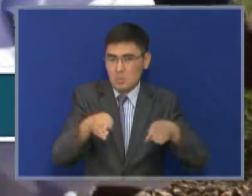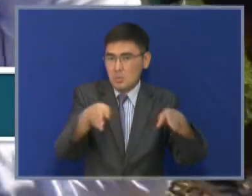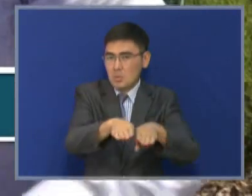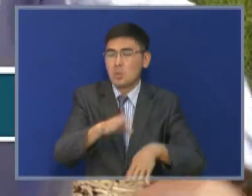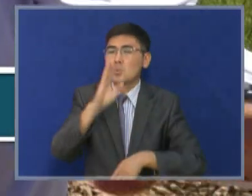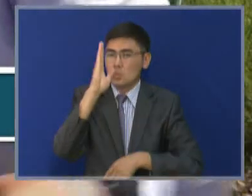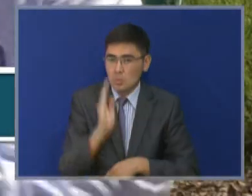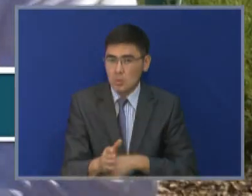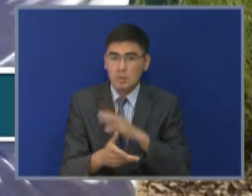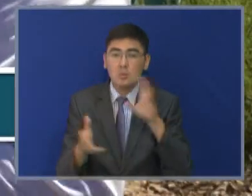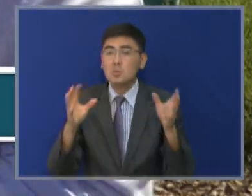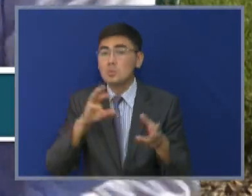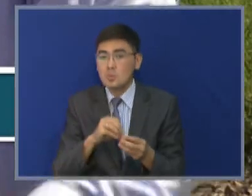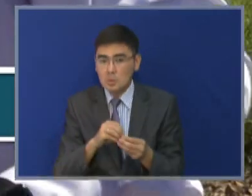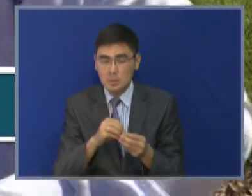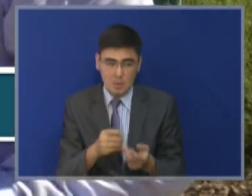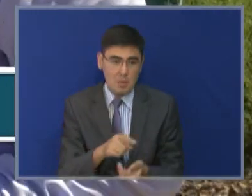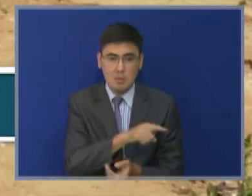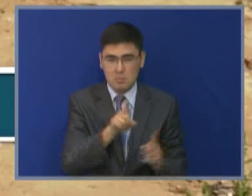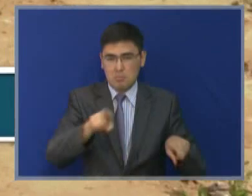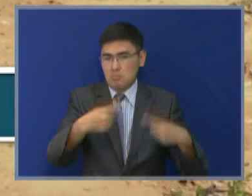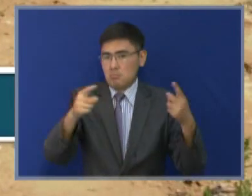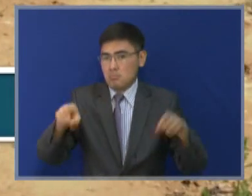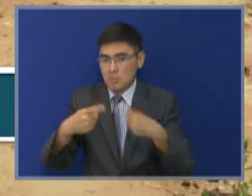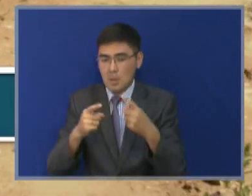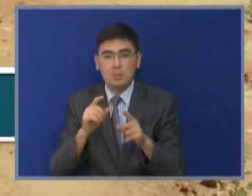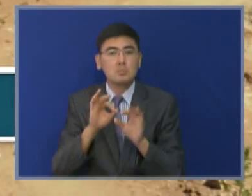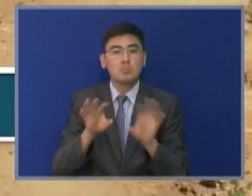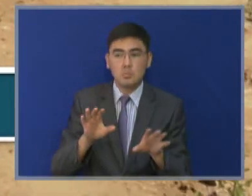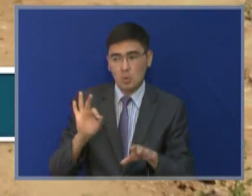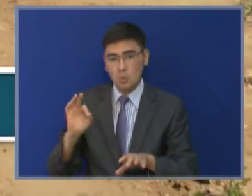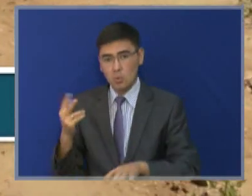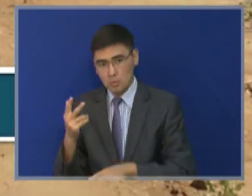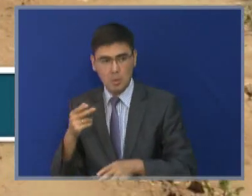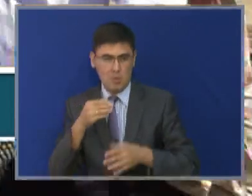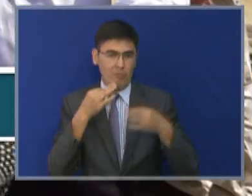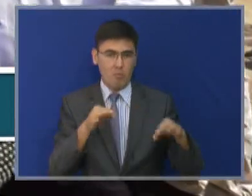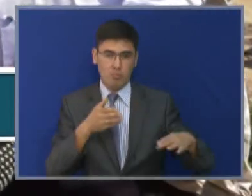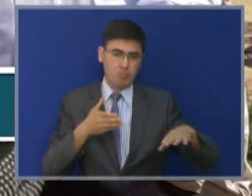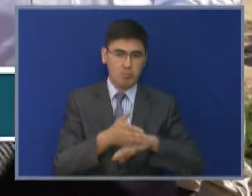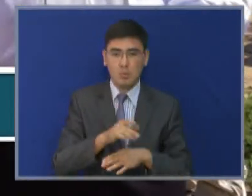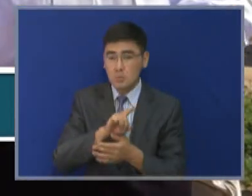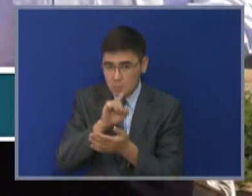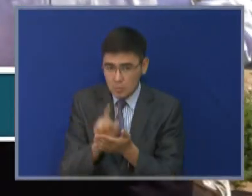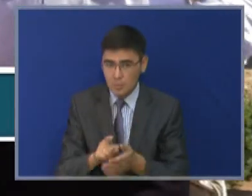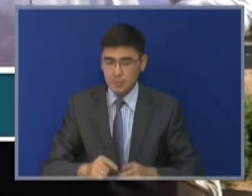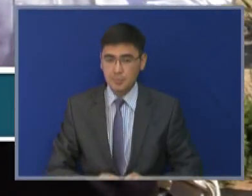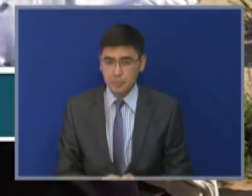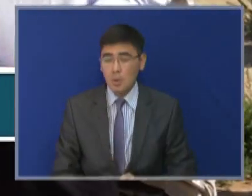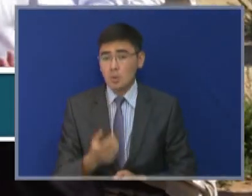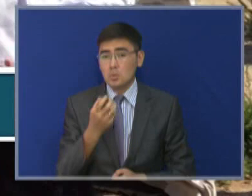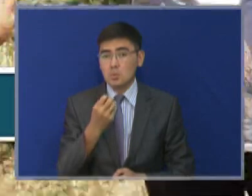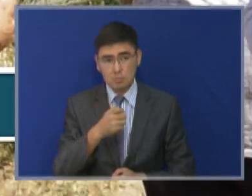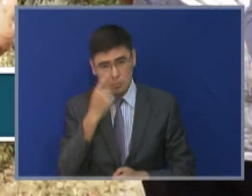атқарылады. Яғни орталық және кірме жолдар қалыпқа келтіріледі. Сондай-ақ қала басшысы тұрғындар тарапынан да әлеуметтік жауапкершілік болуы